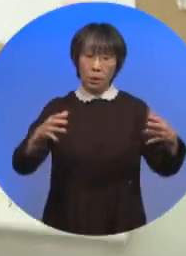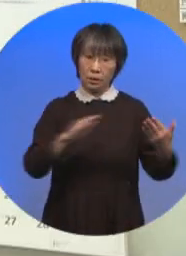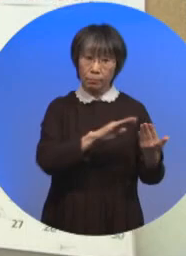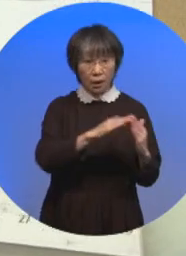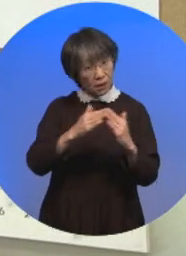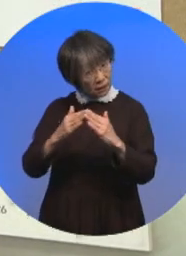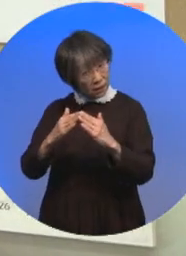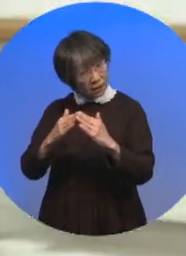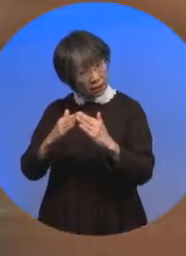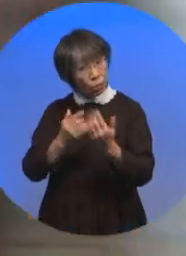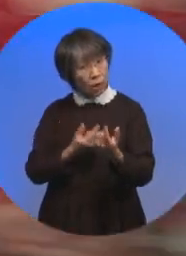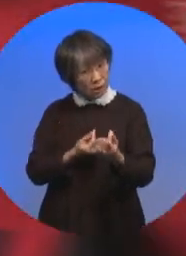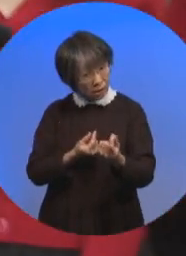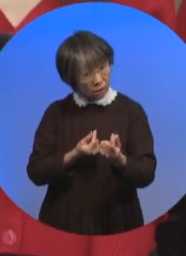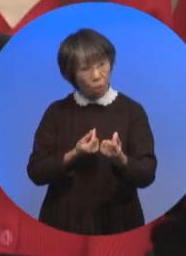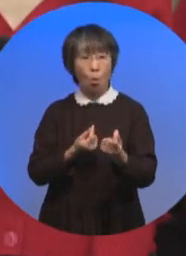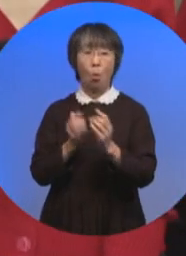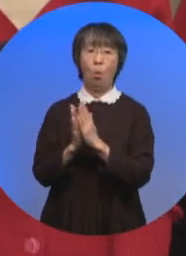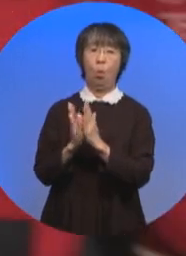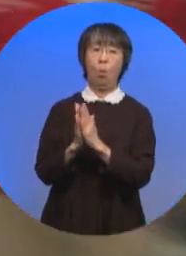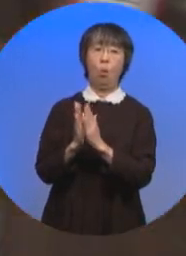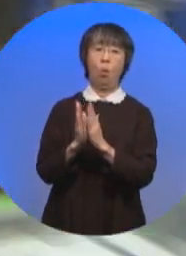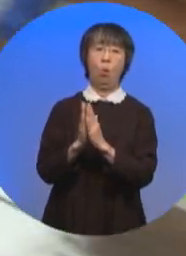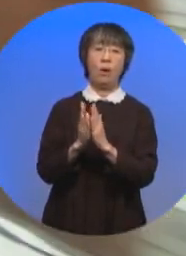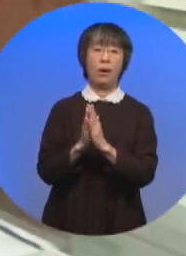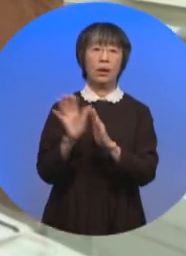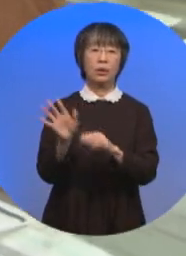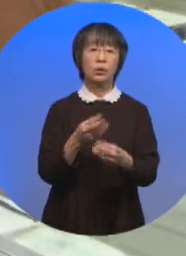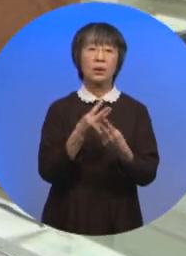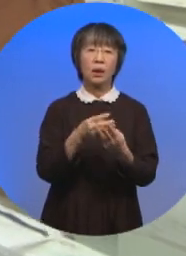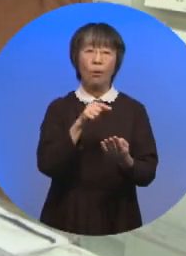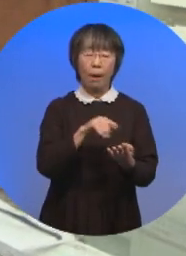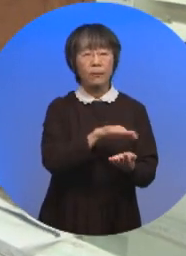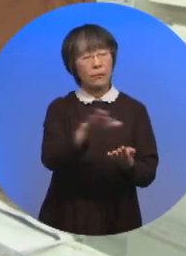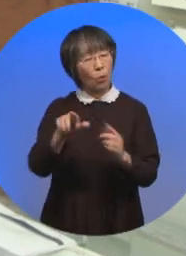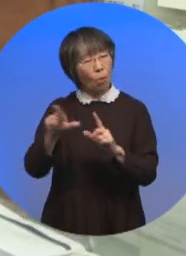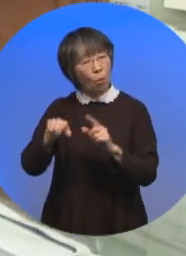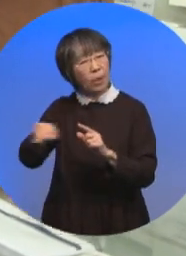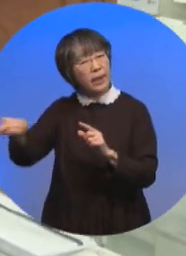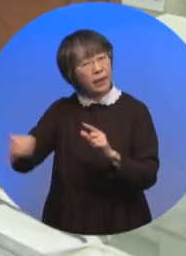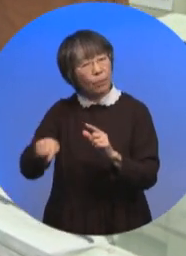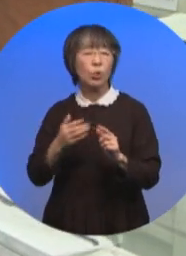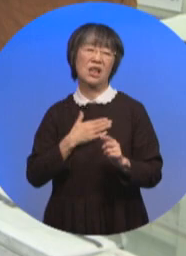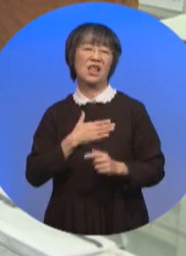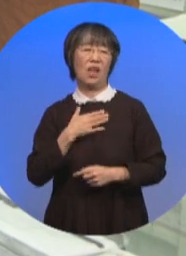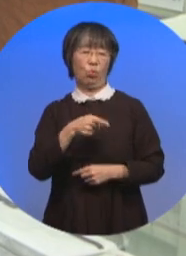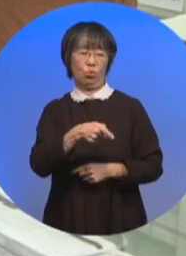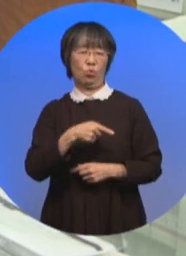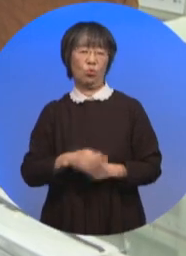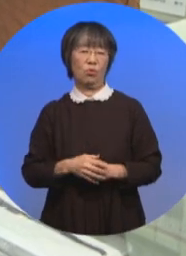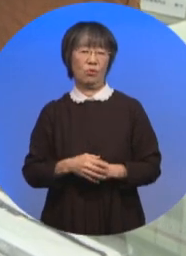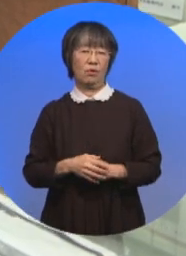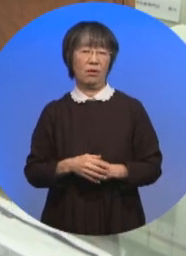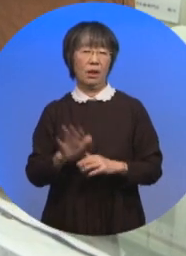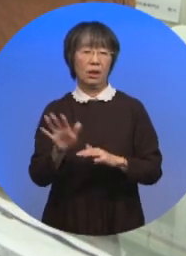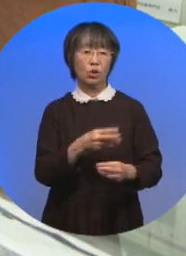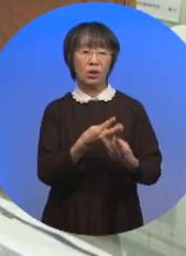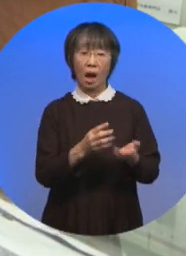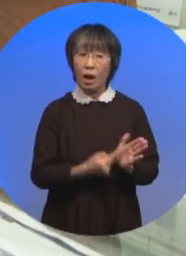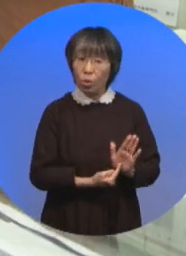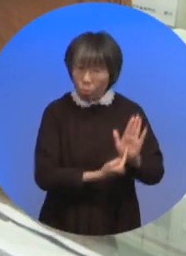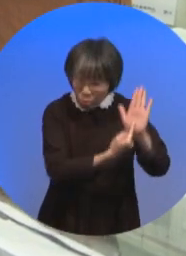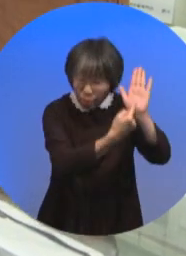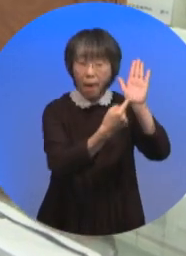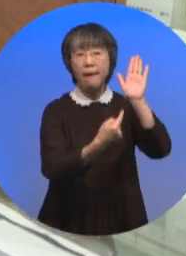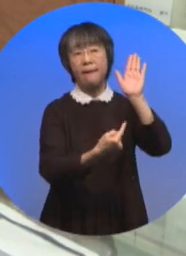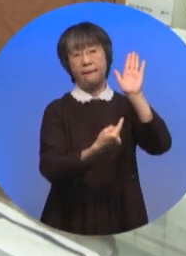たいなこと お素晴らしい。 だって吹田ってやっぱり、はい、なんか東京で言ってもみんな絶対知ってますもんね。 確かにやっぱね、吹田有